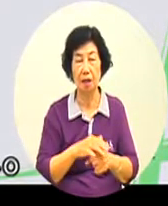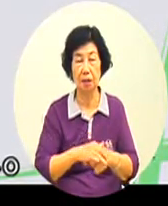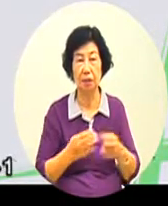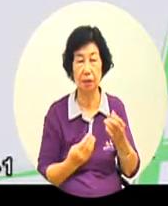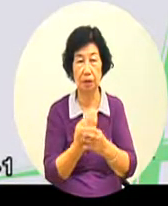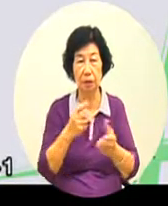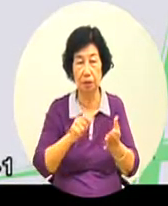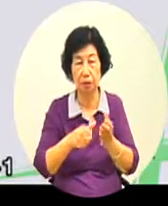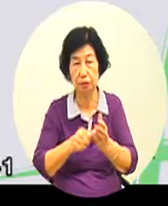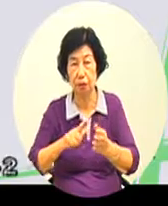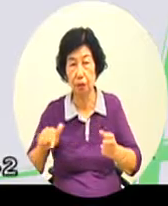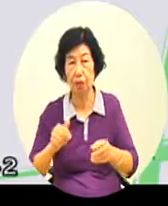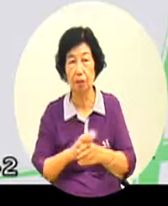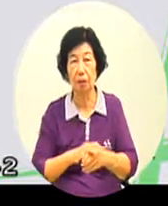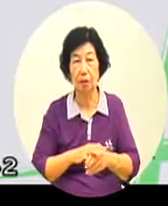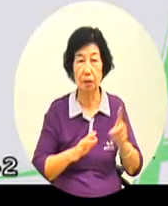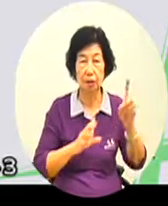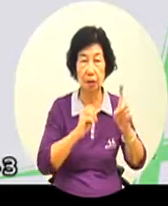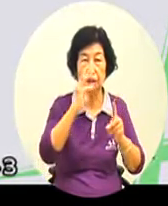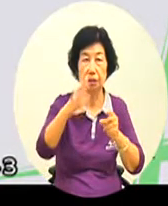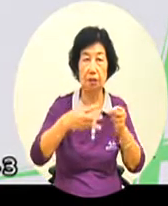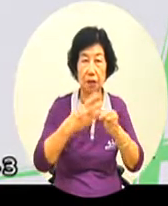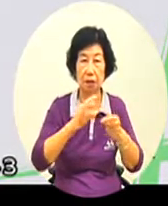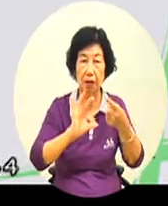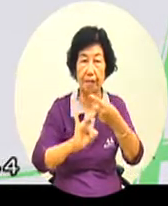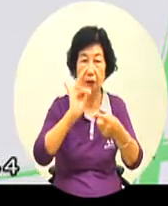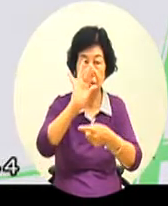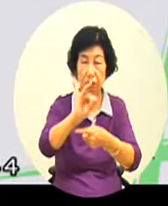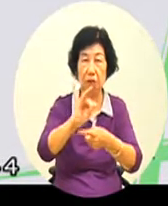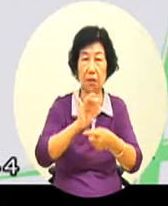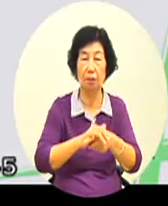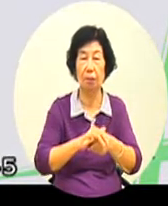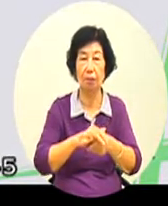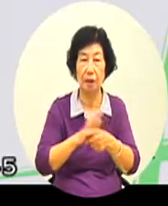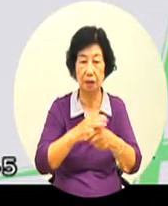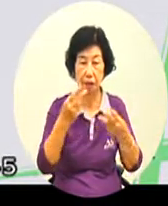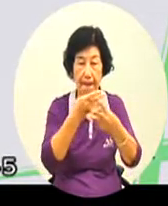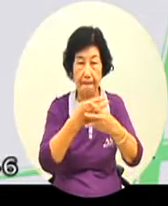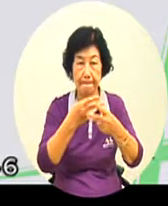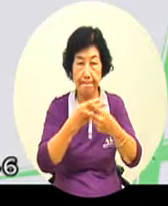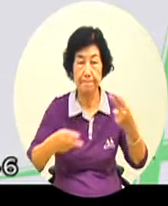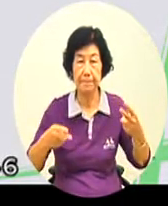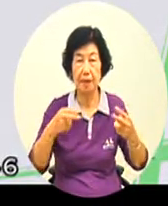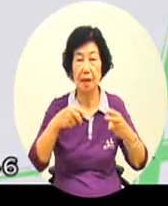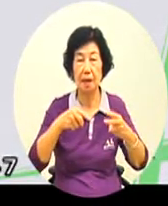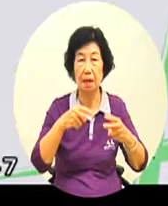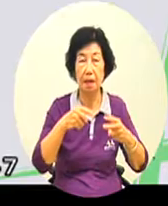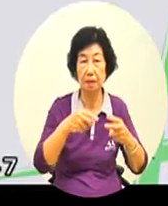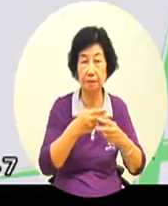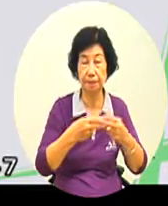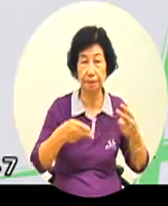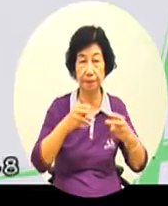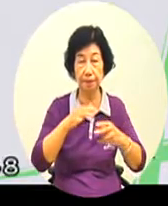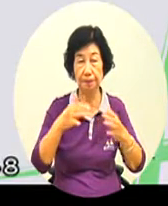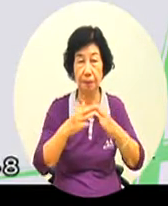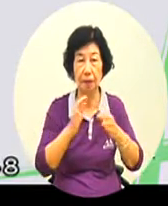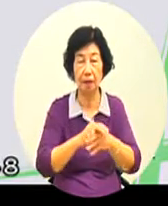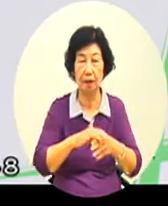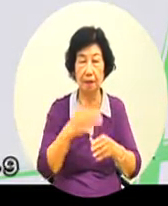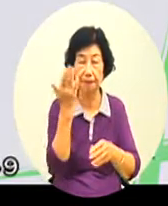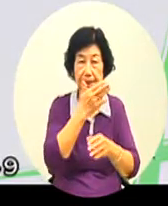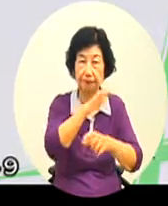针对几乎是100%的客家村落美农国小三年级的学童做客语